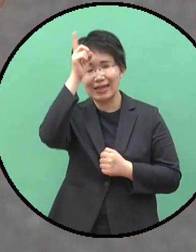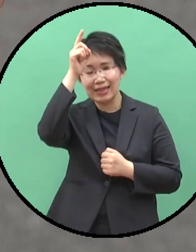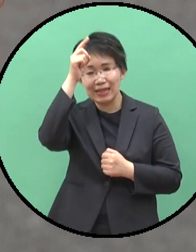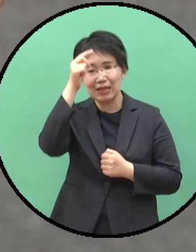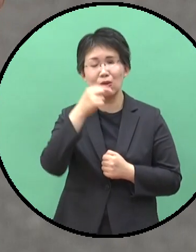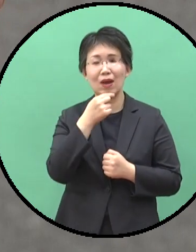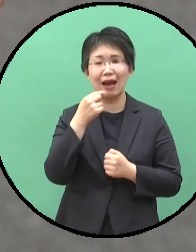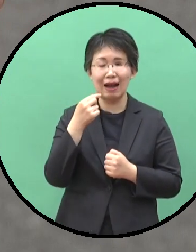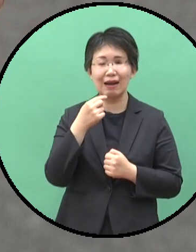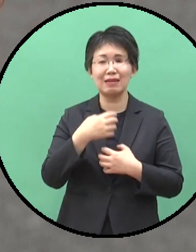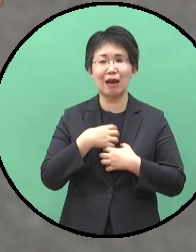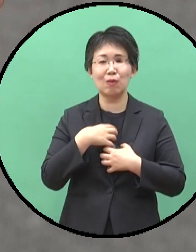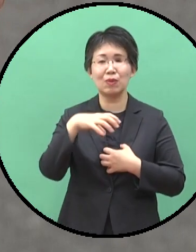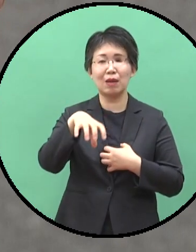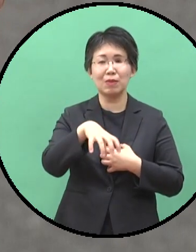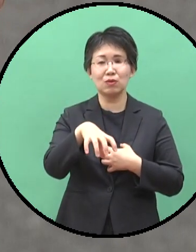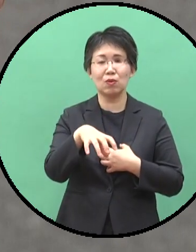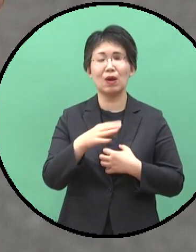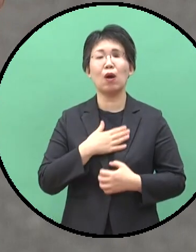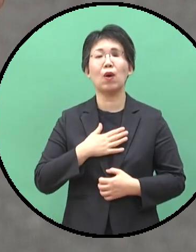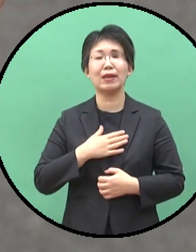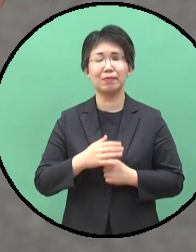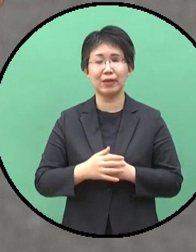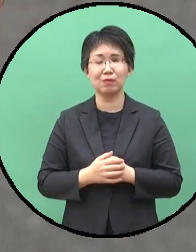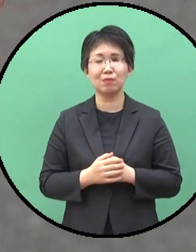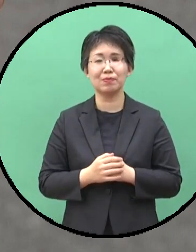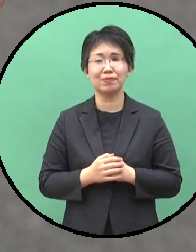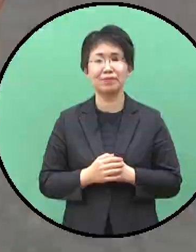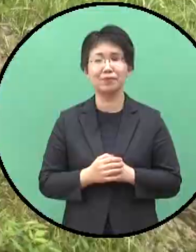色で表示され一目で分かります。